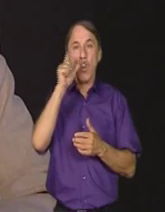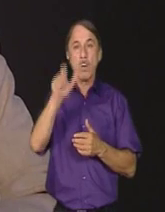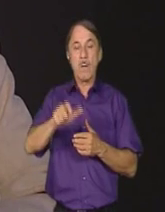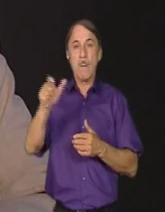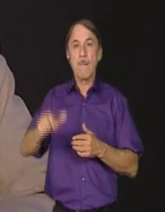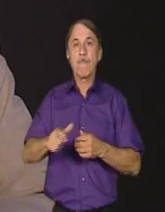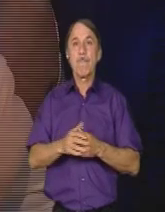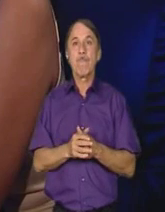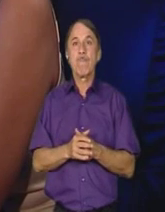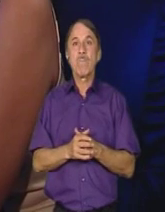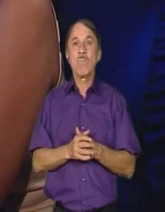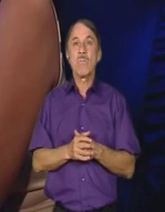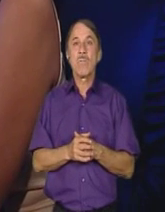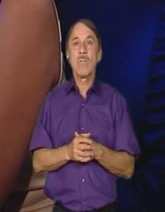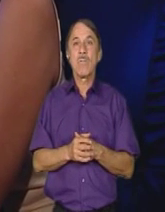tu zapravo nepostojeći.